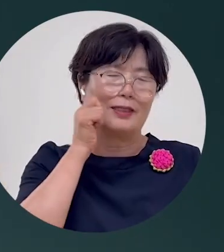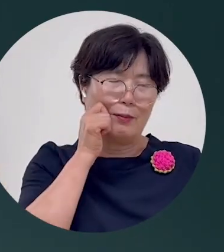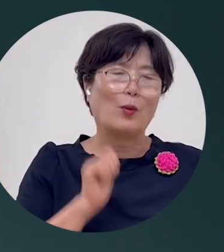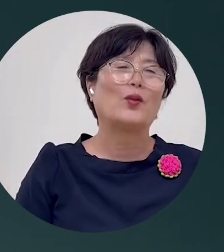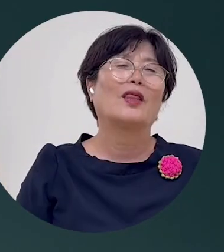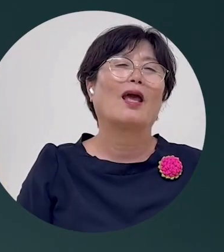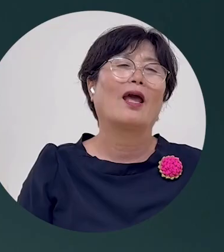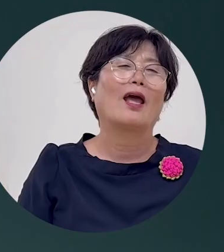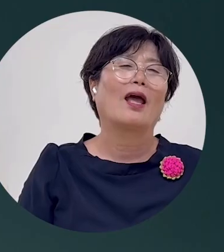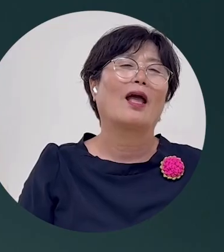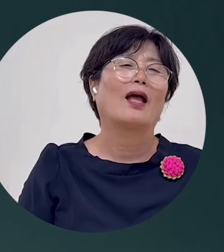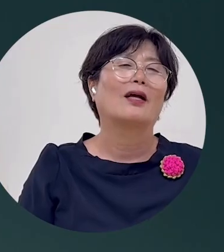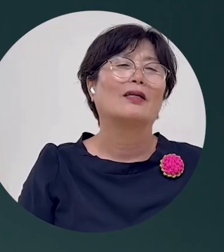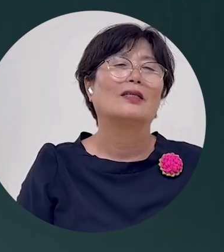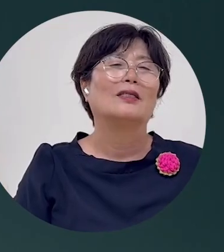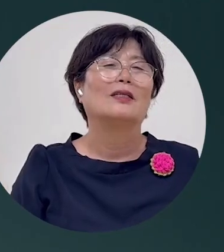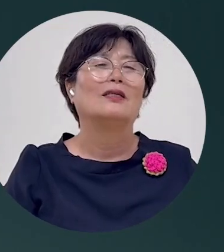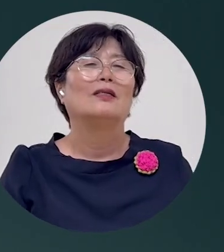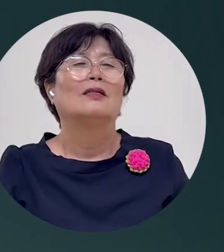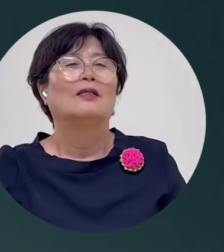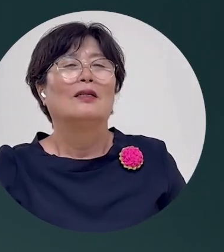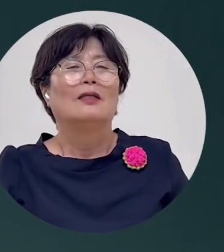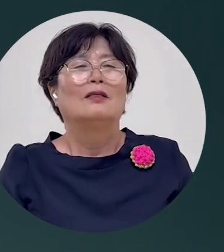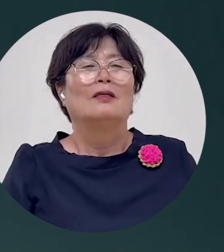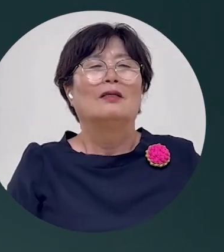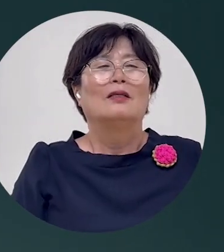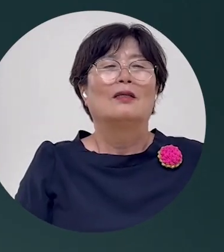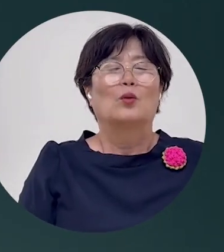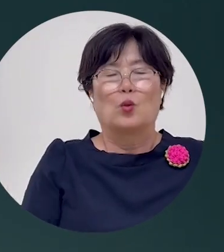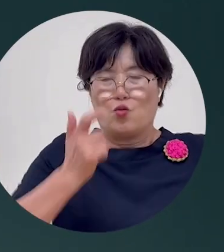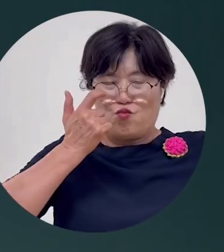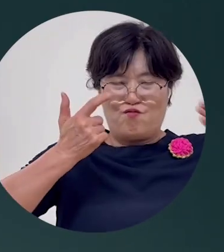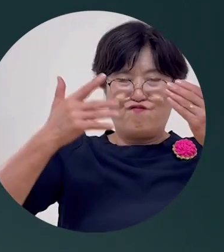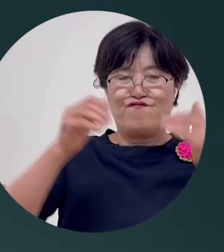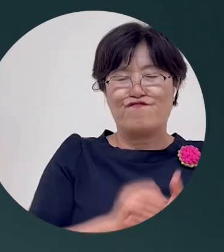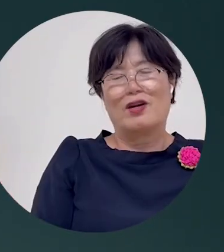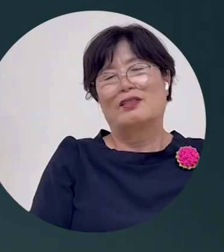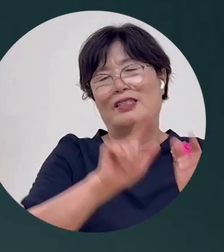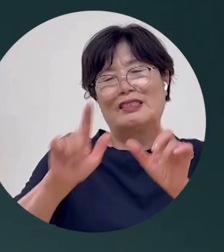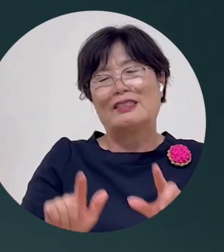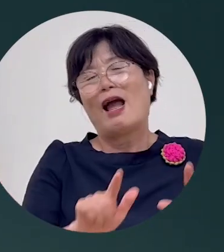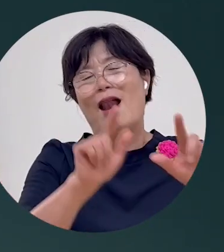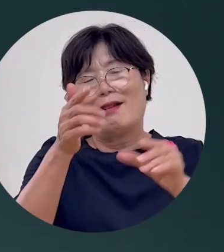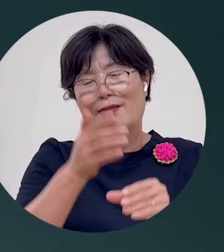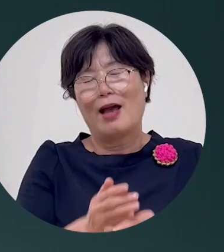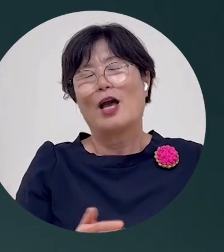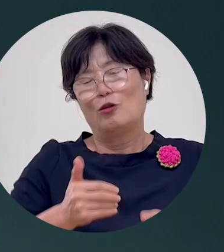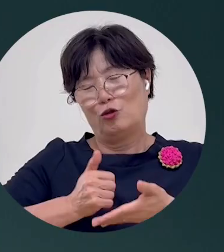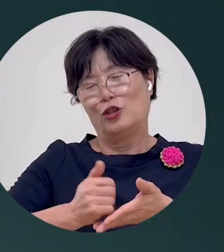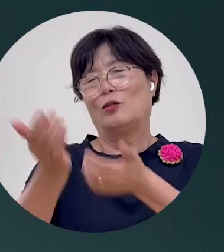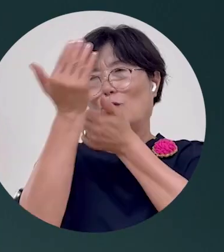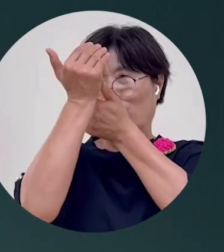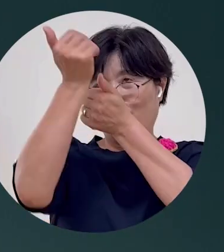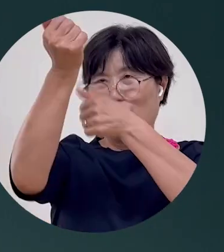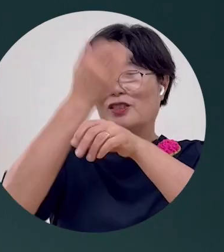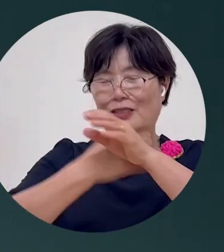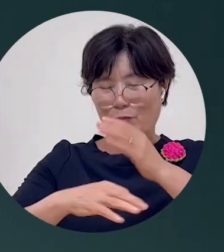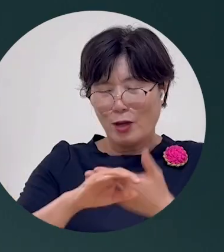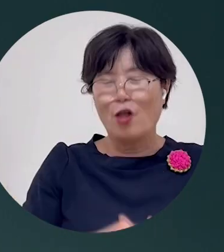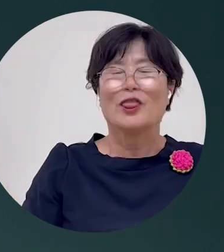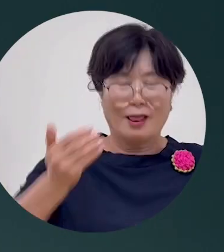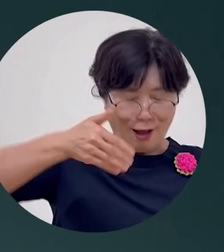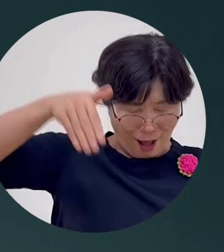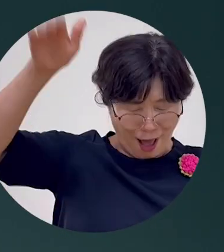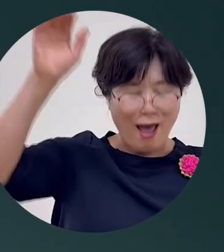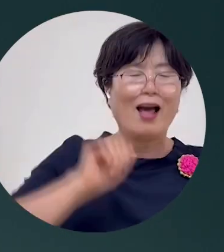뭘 그렇게, 아니 좀 화끈하게 살다가 주님 부르시면 가는 것에 대해서 어떻게